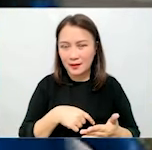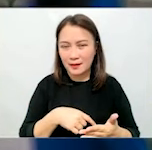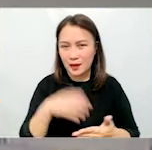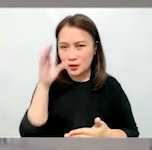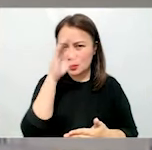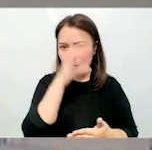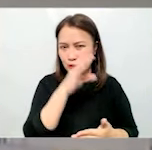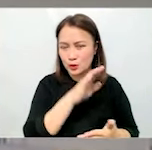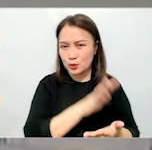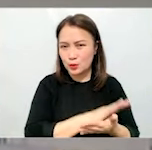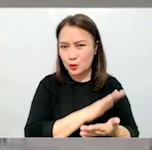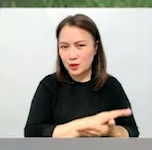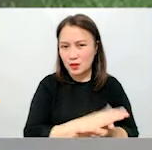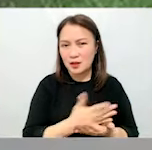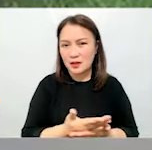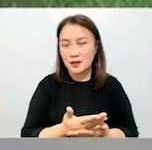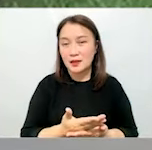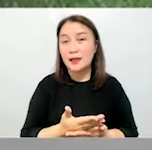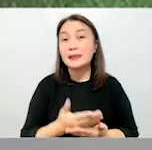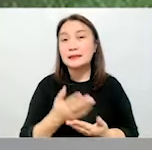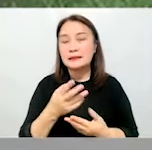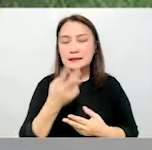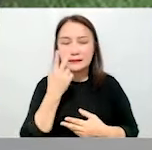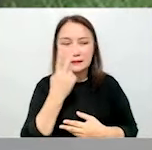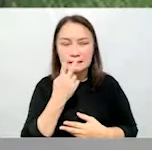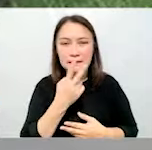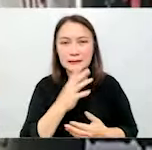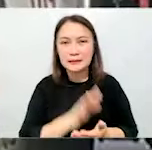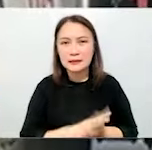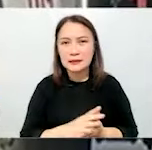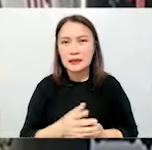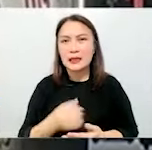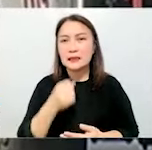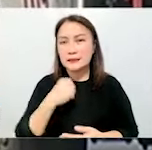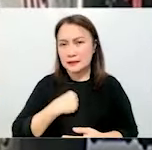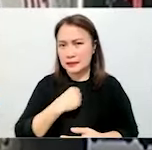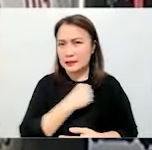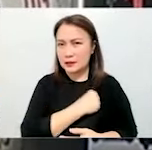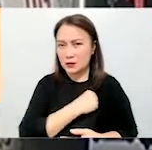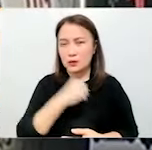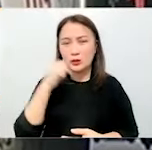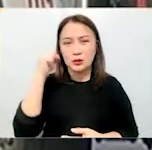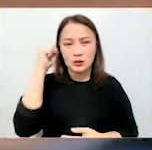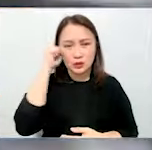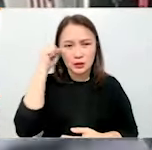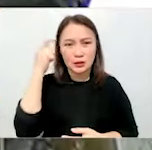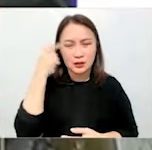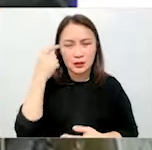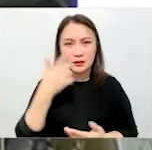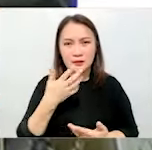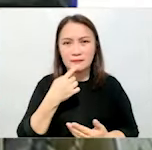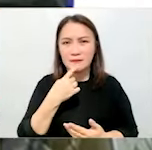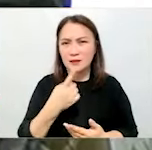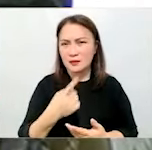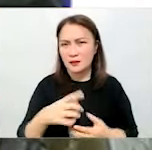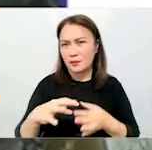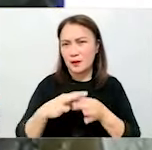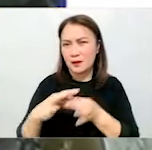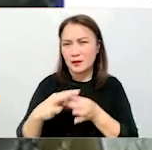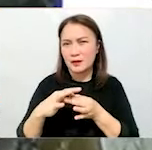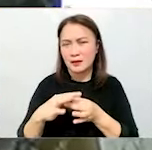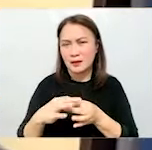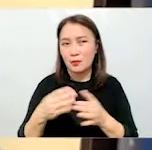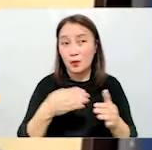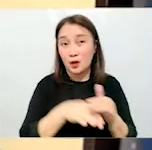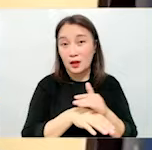ng kataas-taasang hukuman ang alegasyon ni Senador Gatchalian tungkol sa posibleng mga galamay ng mga Pogo na nakapasok sa